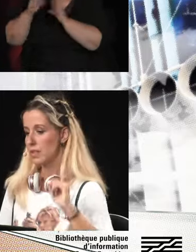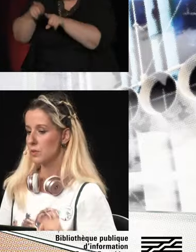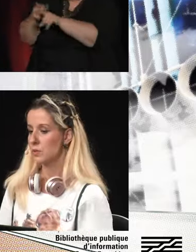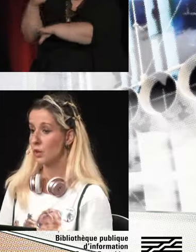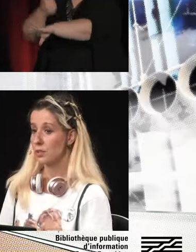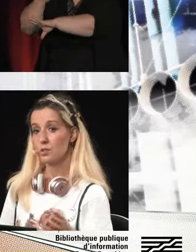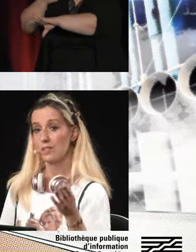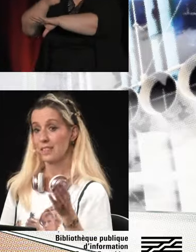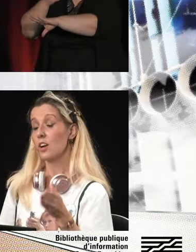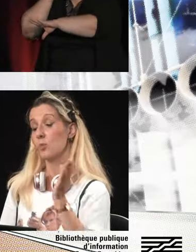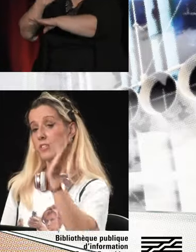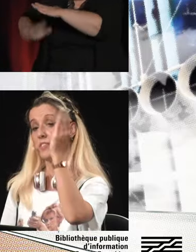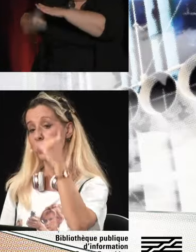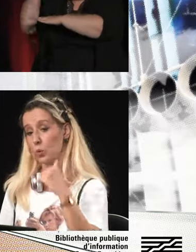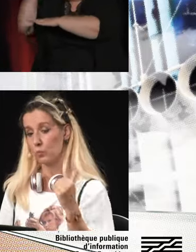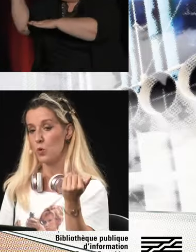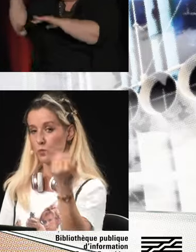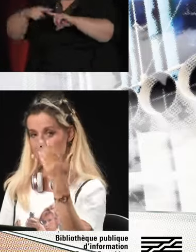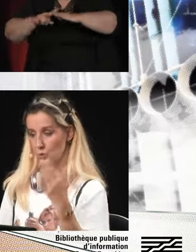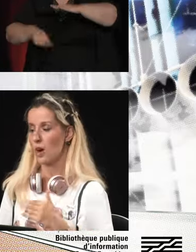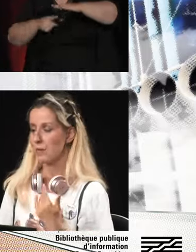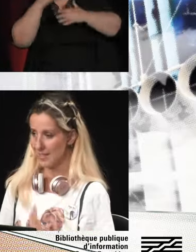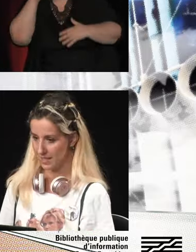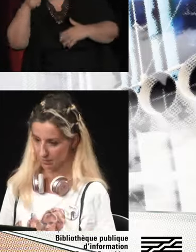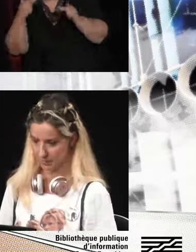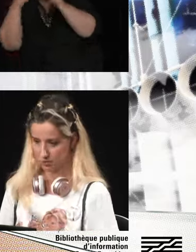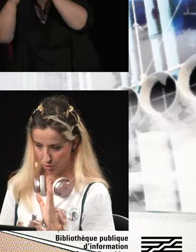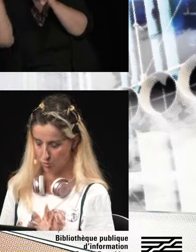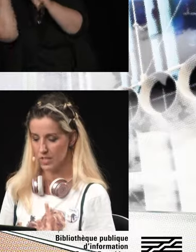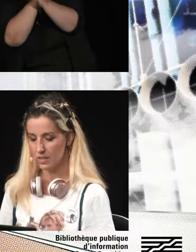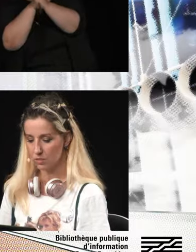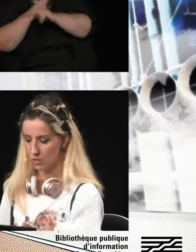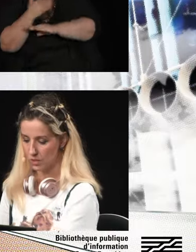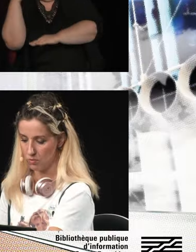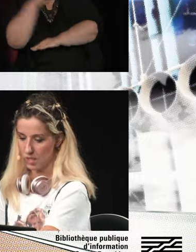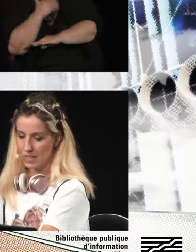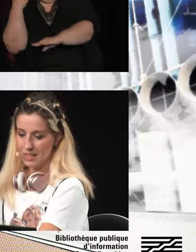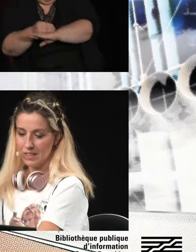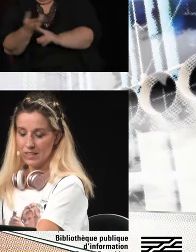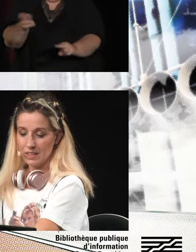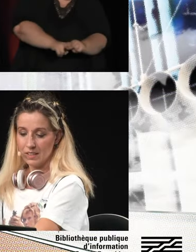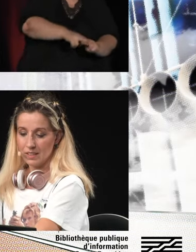là en haut à droite, il y a une horloge qui, en mode difficile, tourne beaucoup plus vite. Donc on va pas faire ça, on va juste y aller tranquillou.